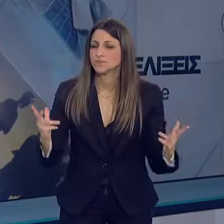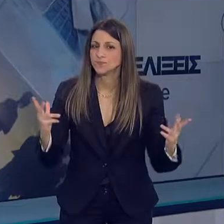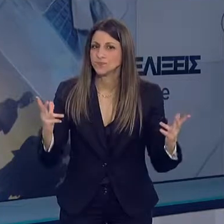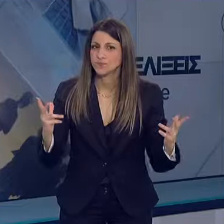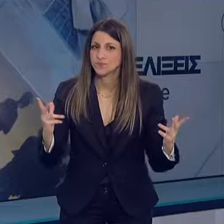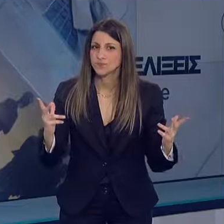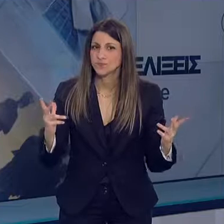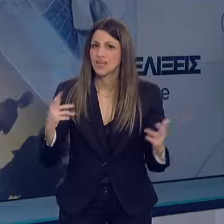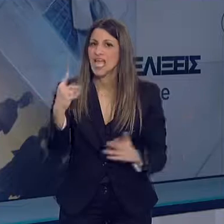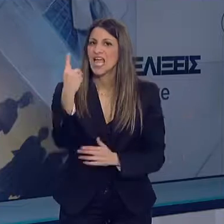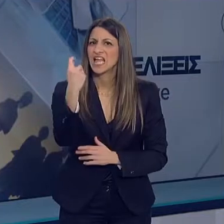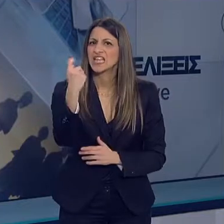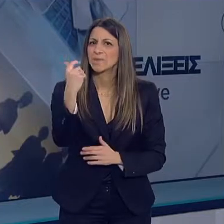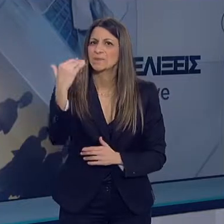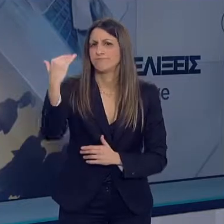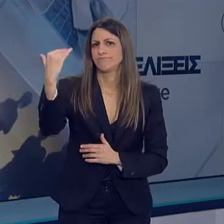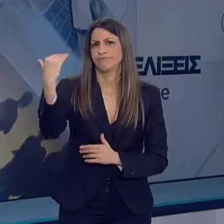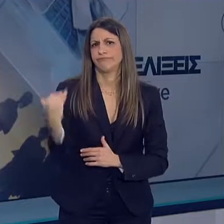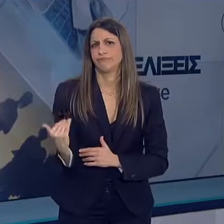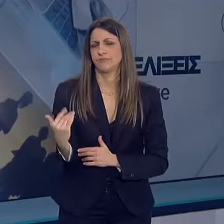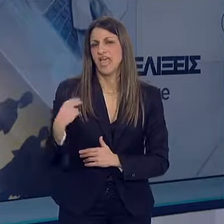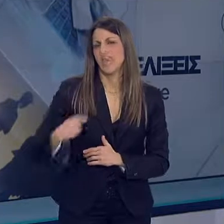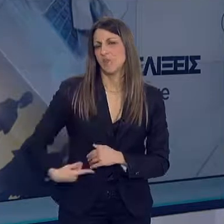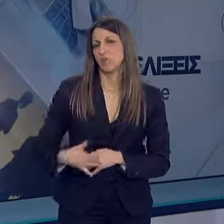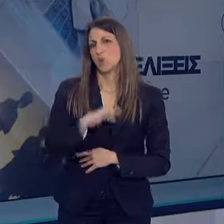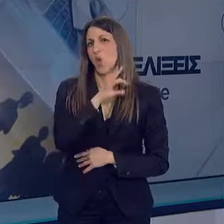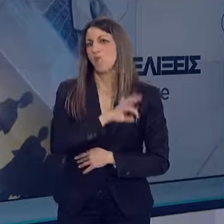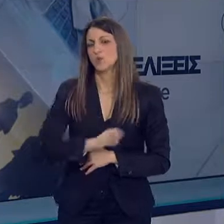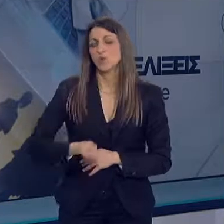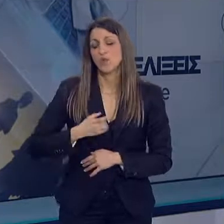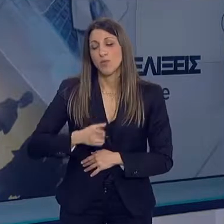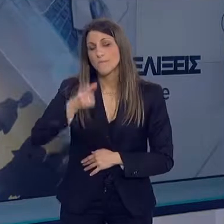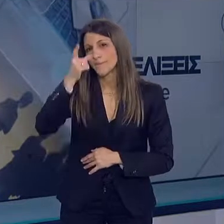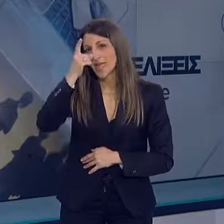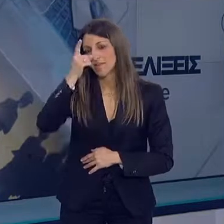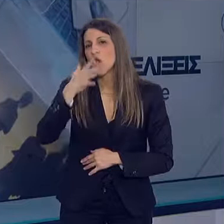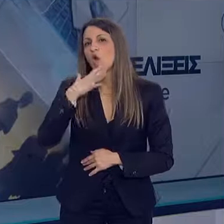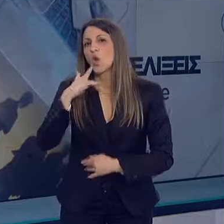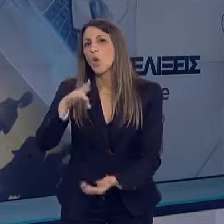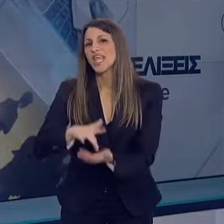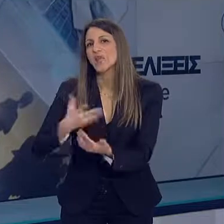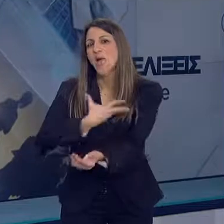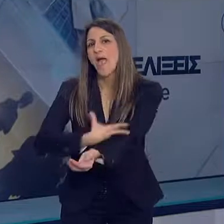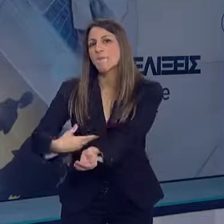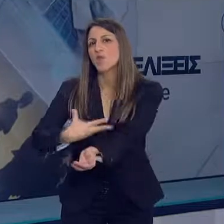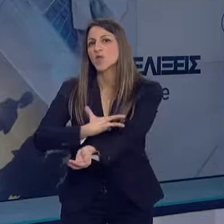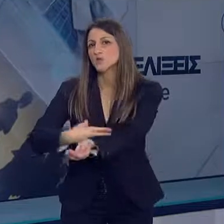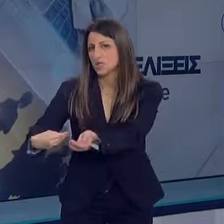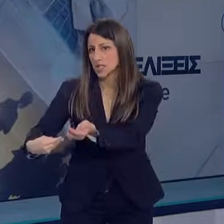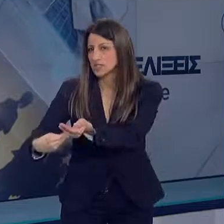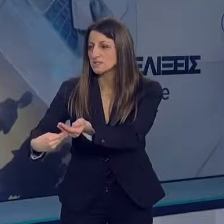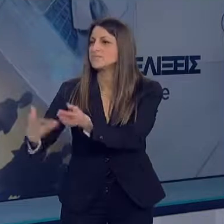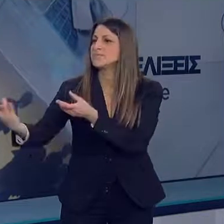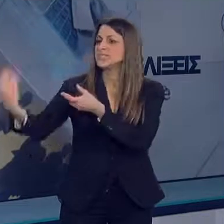συμφέρουσα τιμή για το ελληνικό δημόσιο και είμαστε περήφανοι που το Εθνικό Κέντρο Αιμοδοσίας μπήκε στη